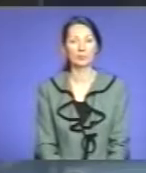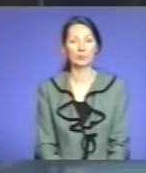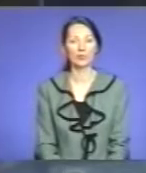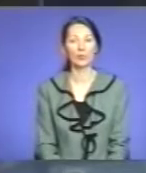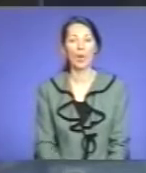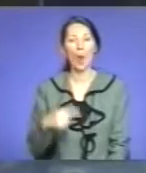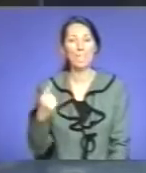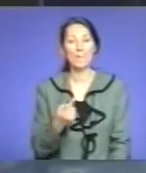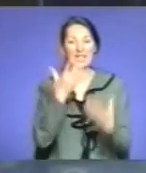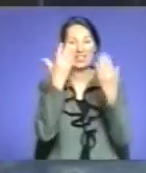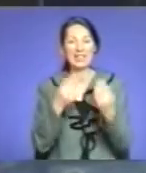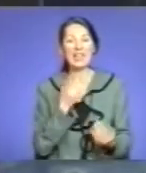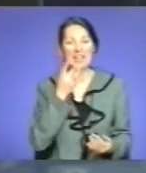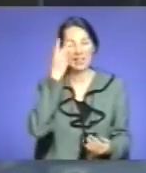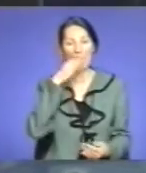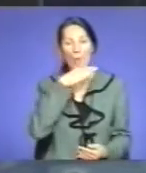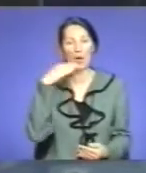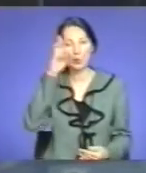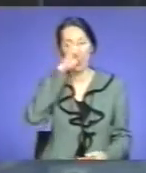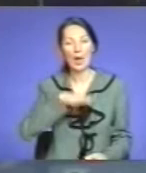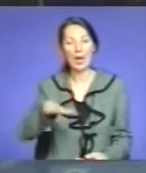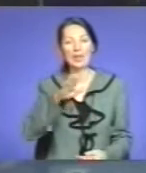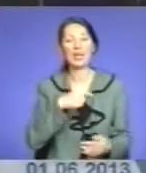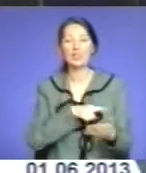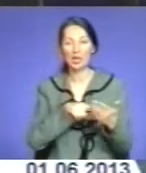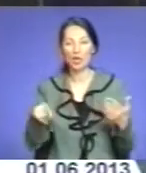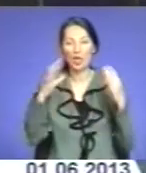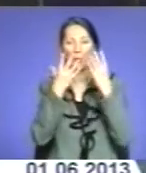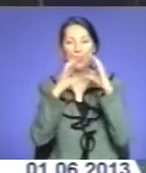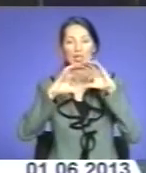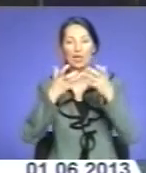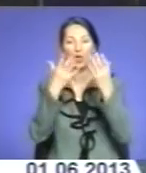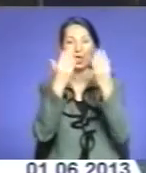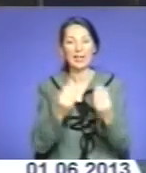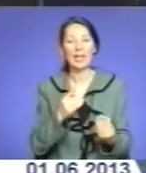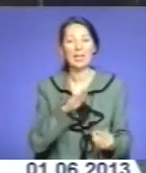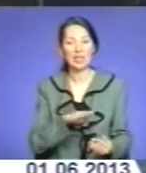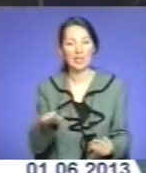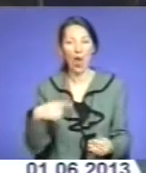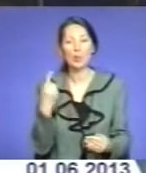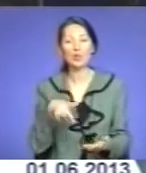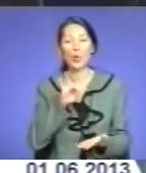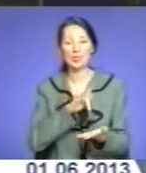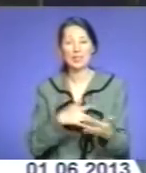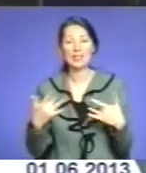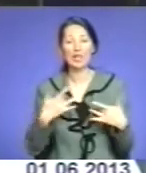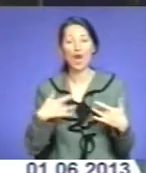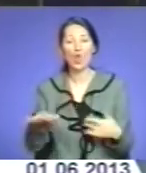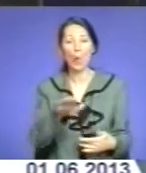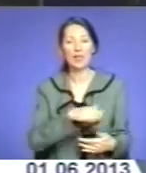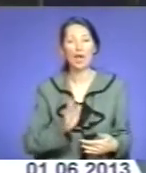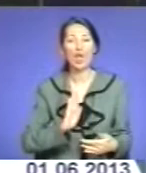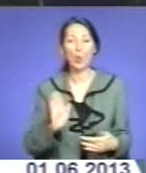У перший день літа в багатьох країнах відзначається Міжнародний день дітей. В обласному центрі на театральному майдані